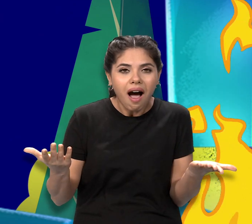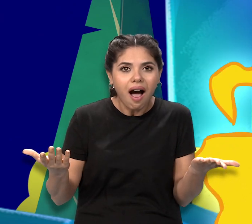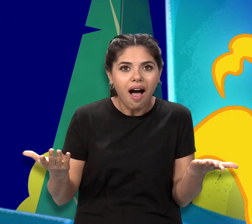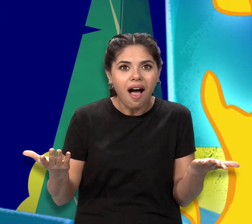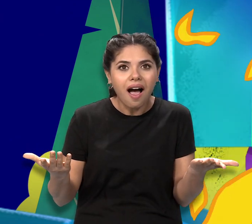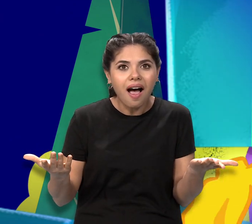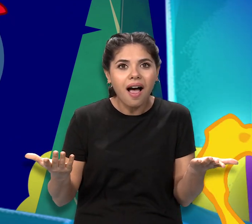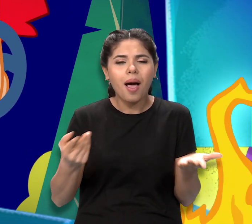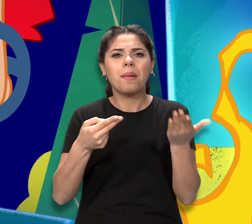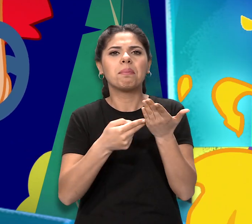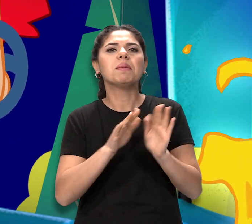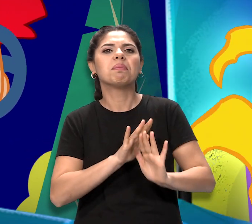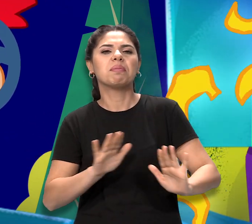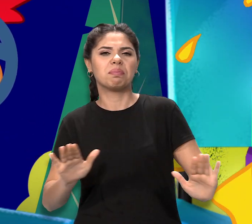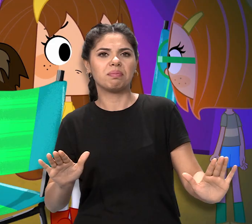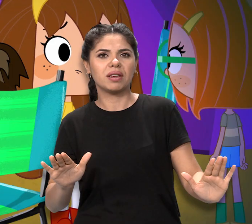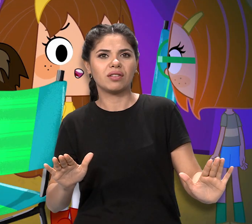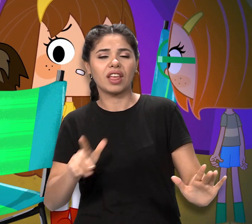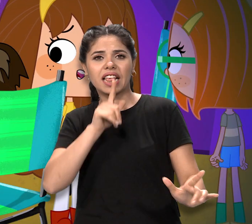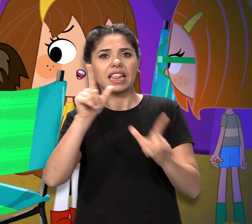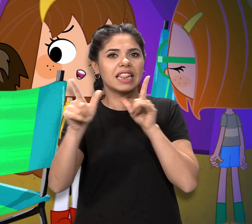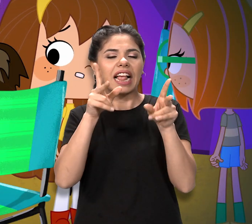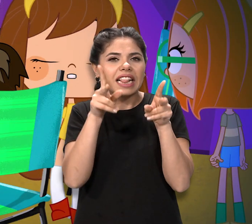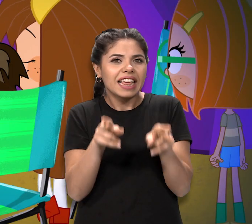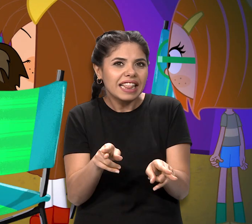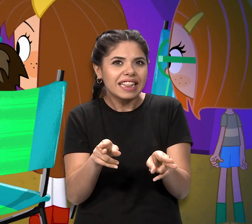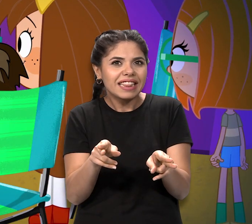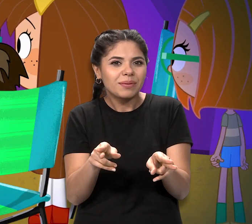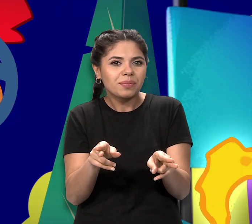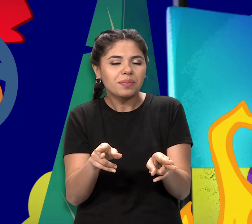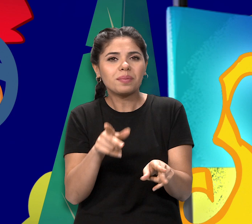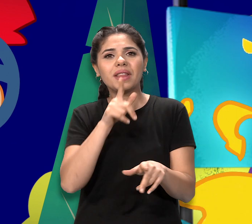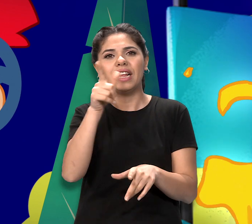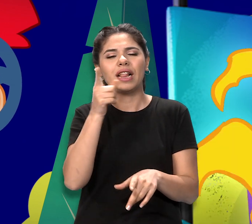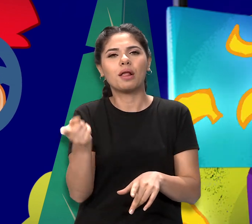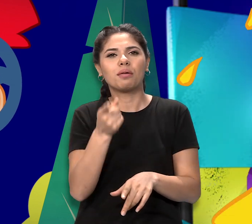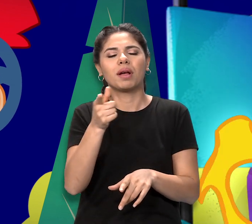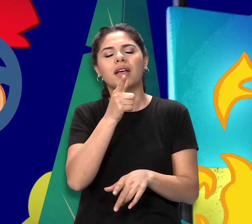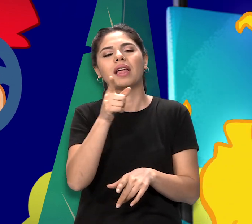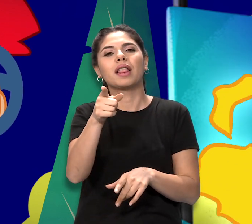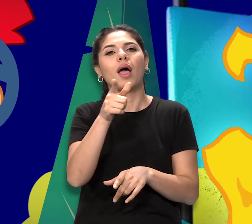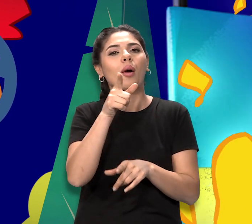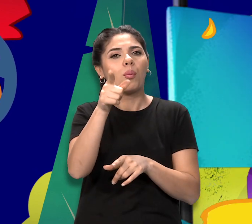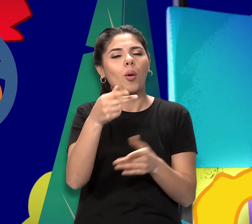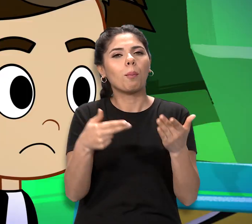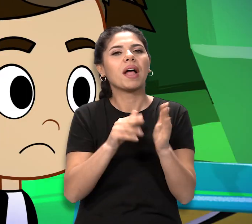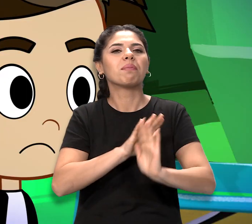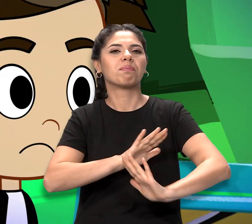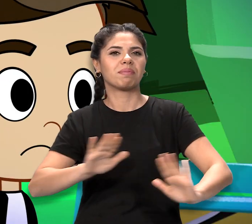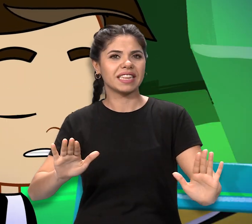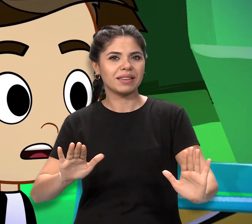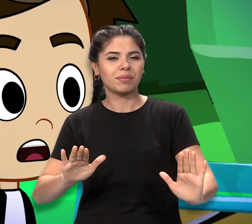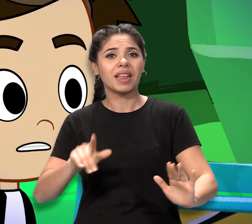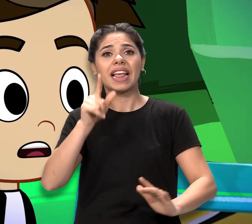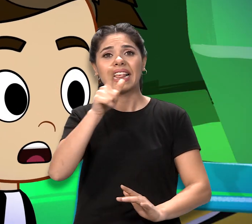Aa, pili bitti galiba. Sesler kesildi. Ses cihazımın pili bitti de ondan.